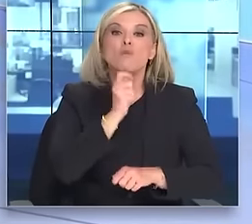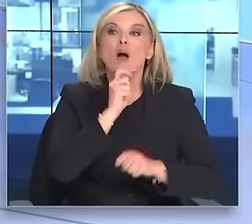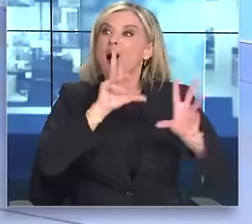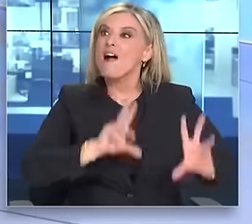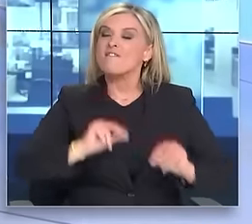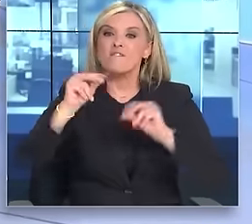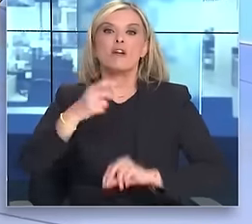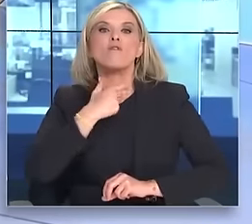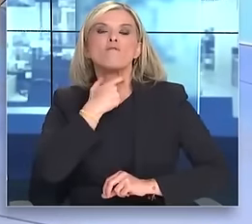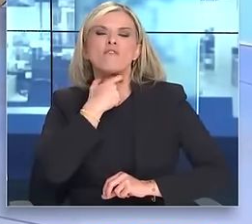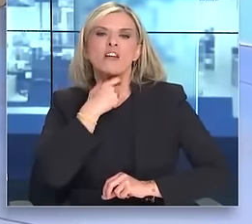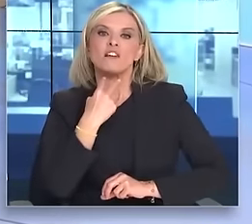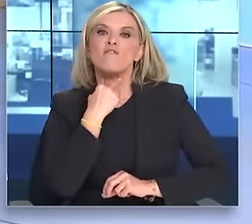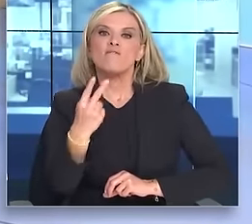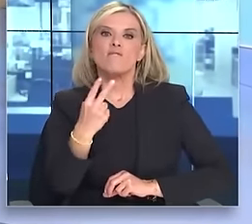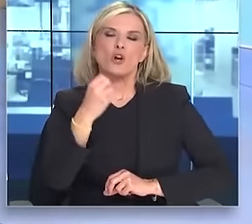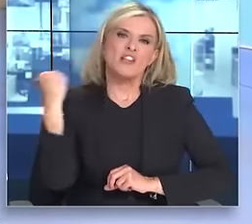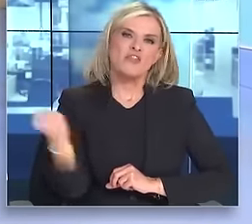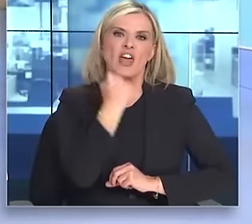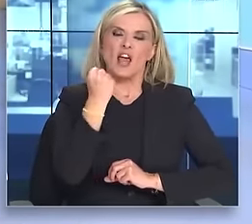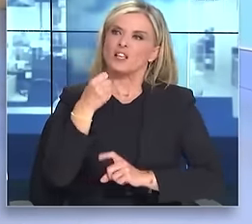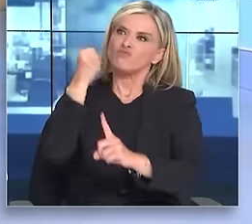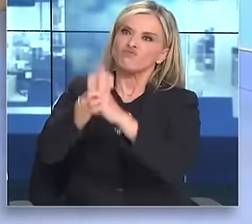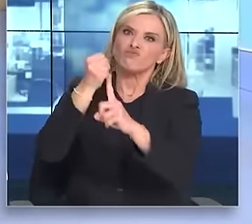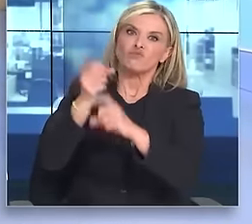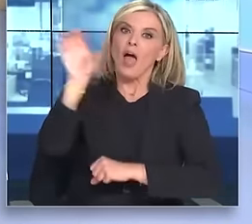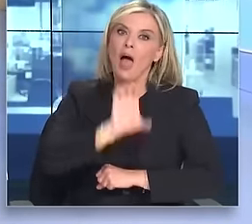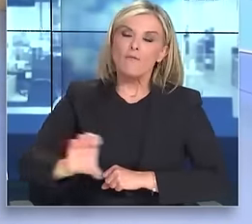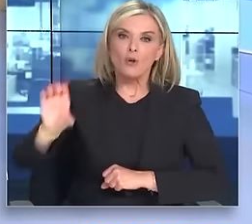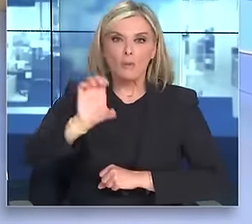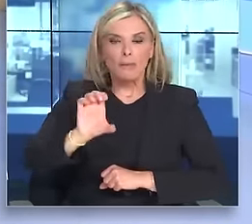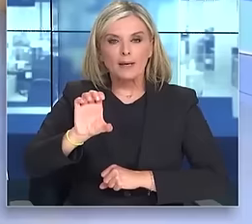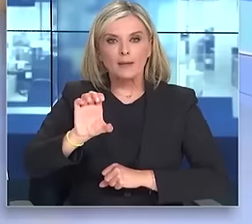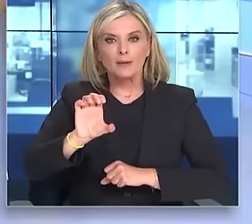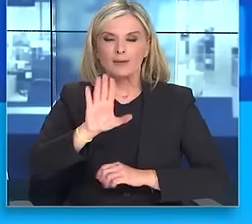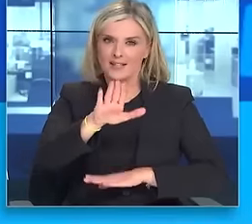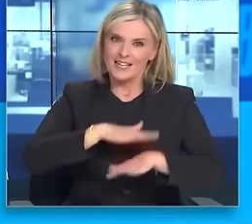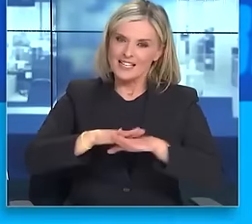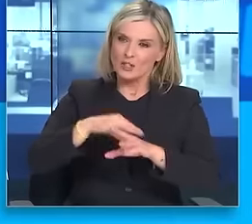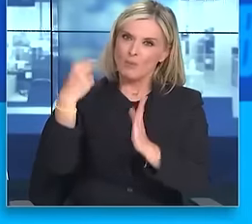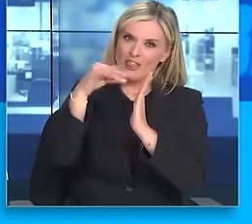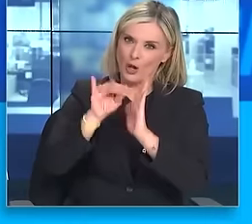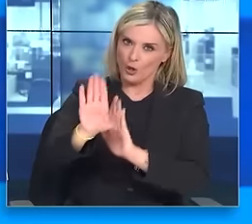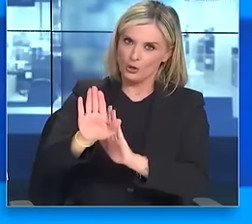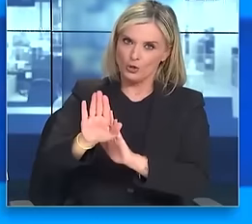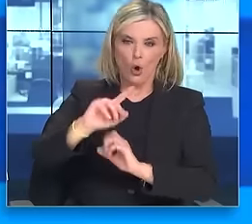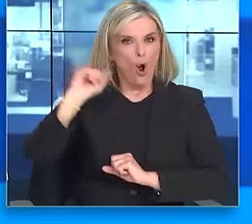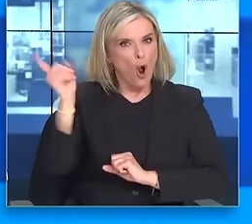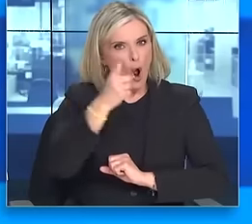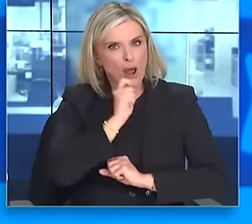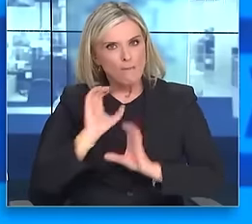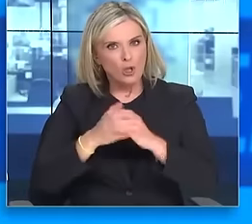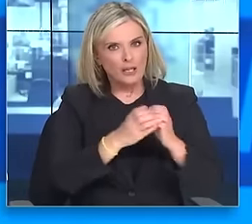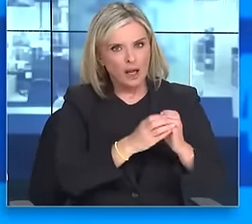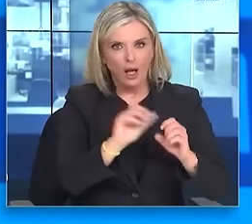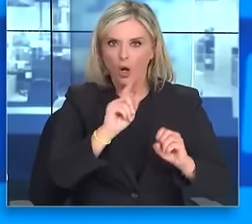ισχυρή φωνή της Ελλάδας μέσα στην Ευρώπη να συνδιαμορφώσει πολιτικές. Απ' την άλλη, όμως. Να σας διορθώσω. Όχι, δεν είναι όλα τα κόμματα που κάνουν αυτό. Είναι μόνο η